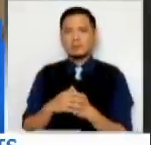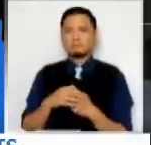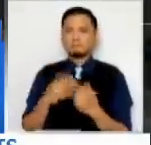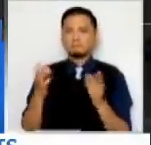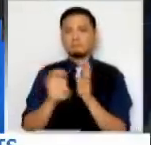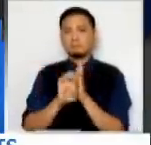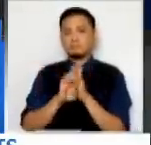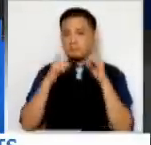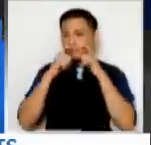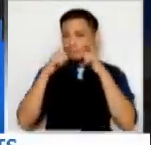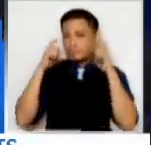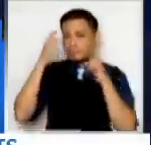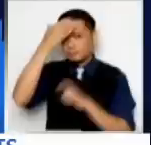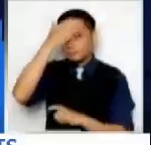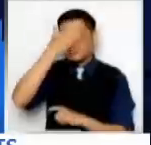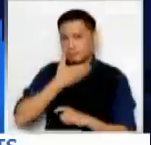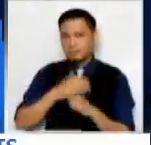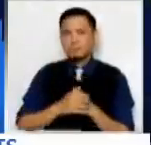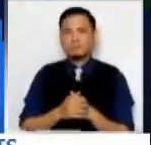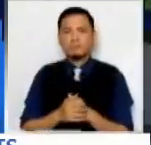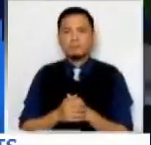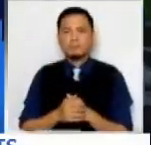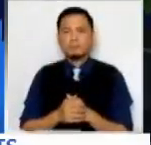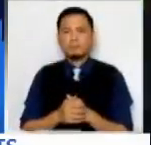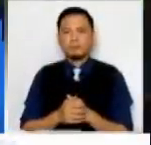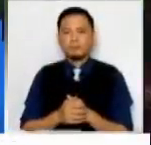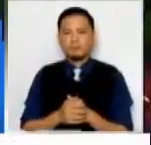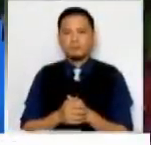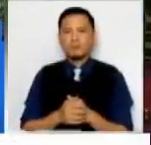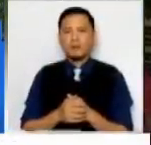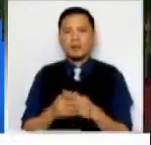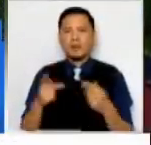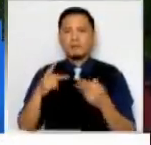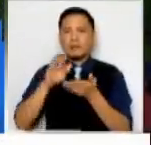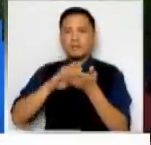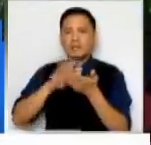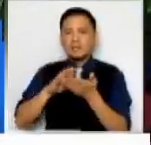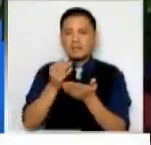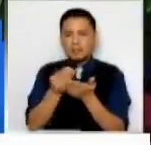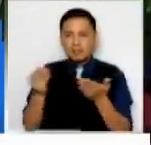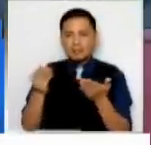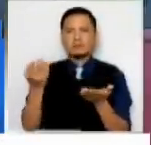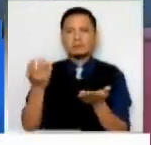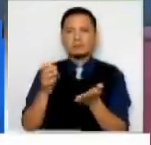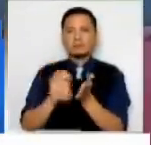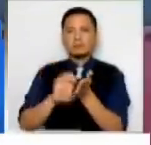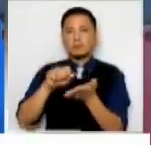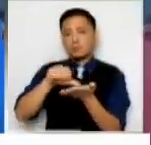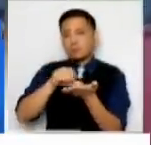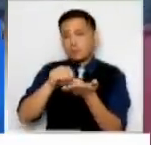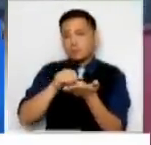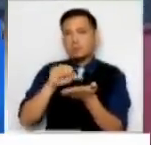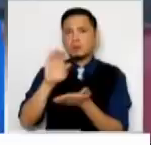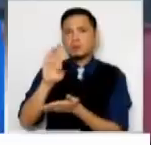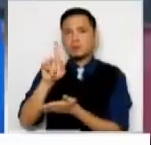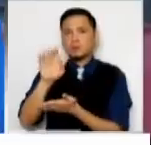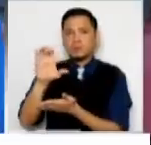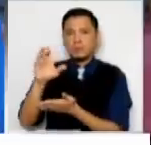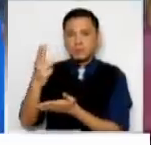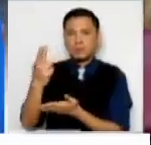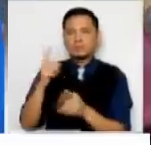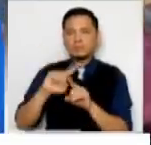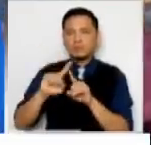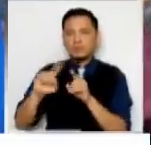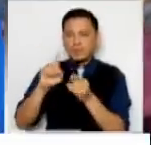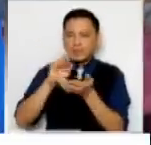shield. We have our disinfection and hygiene materials, katulad ng alcohol, may bleach, may cleaning kit materials. We have